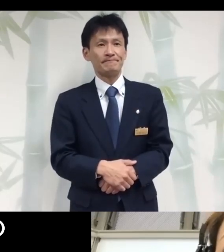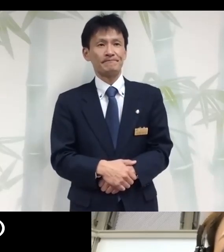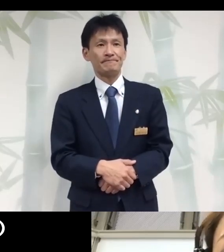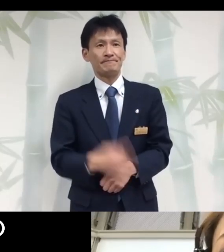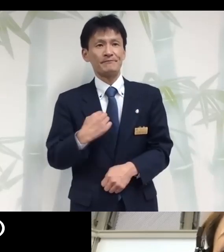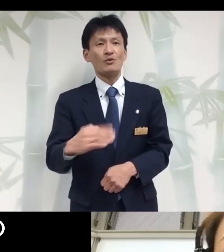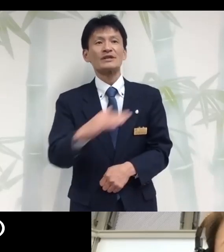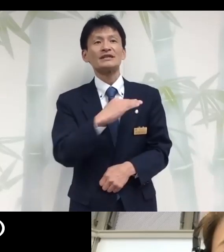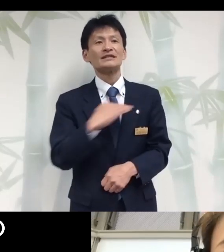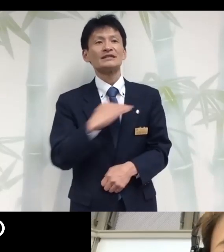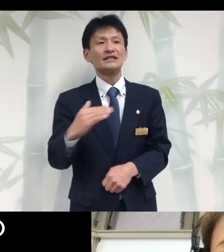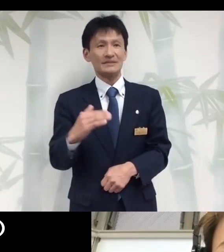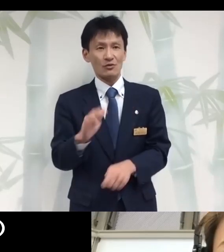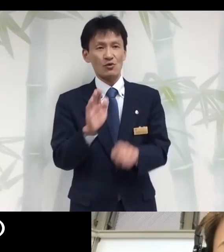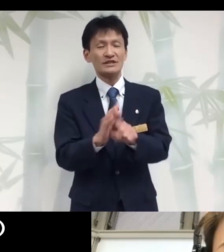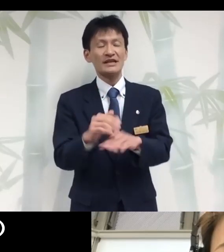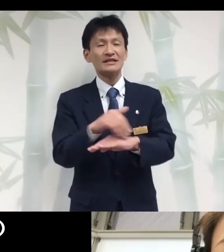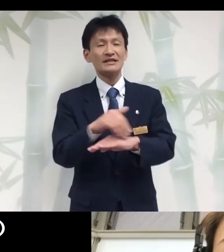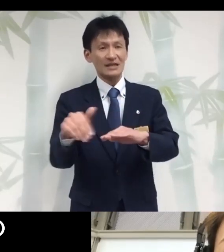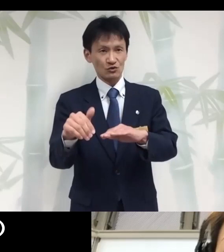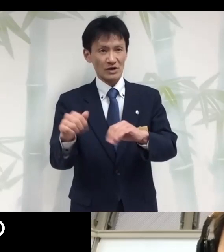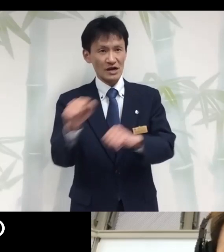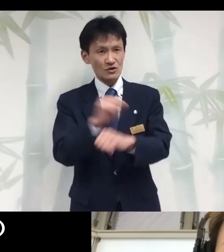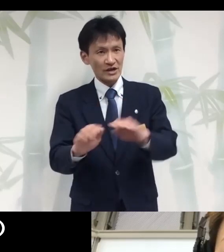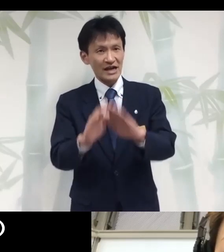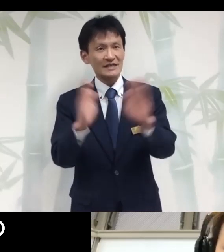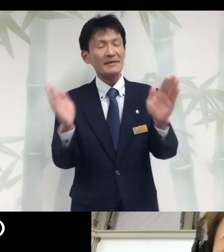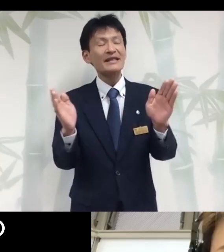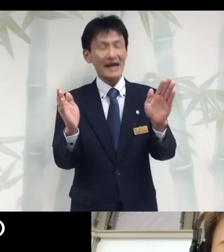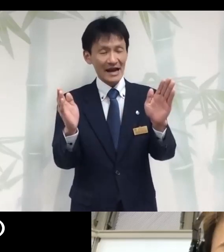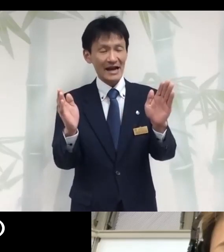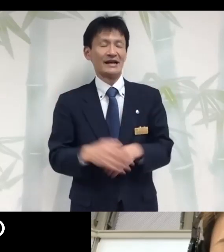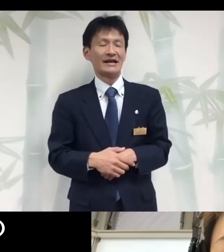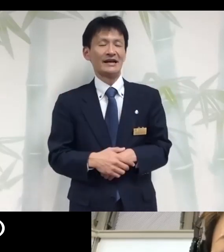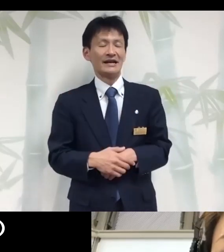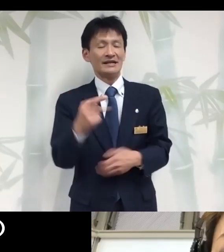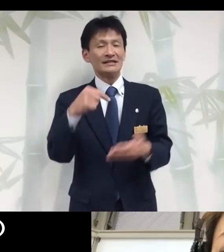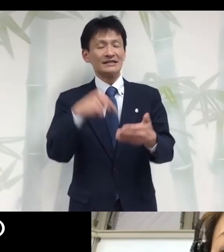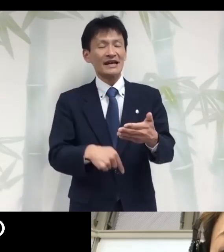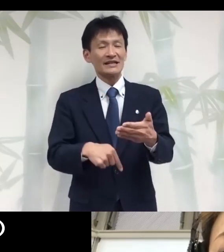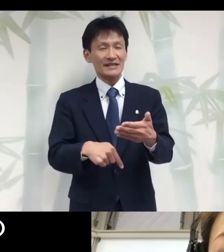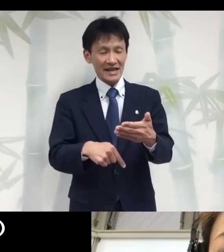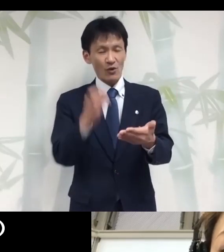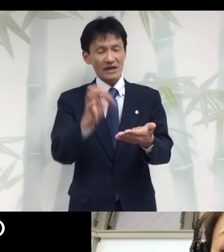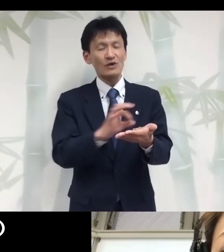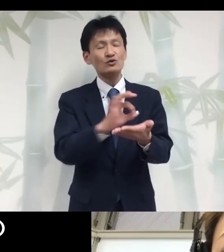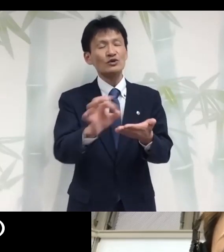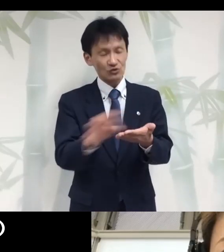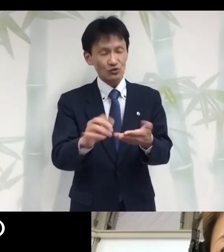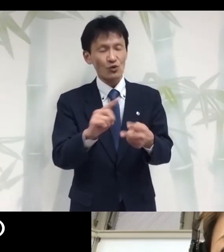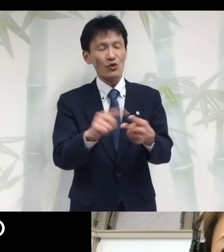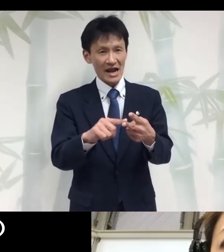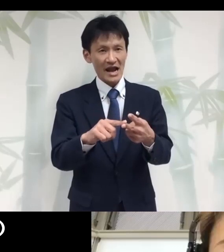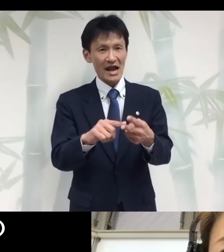支援策が動き出したときにはしっかりと市内で消費するとか、また SNS で発信すると